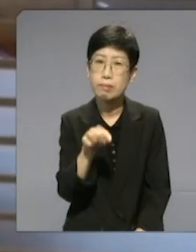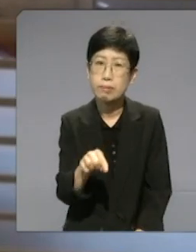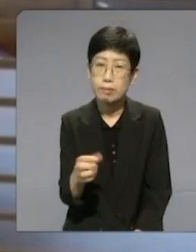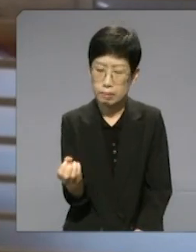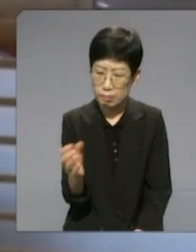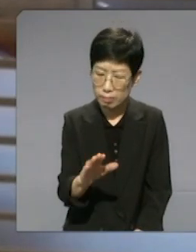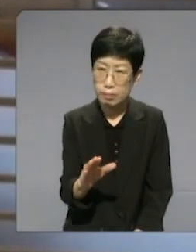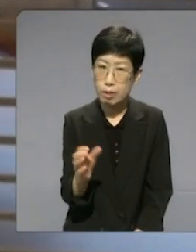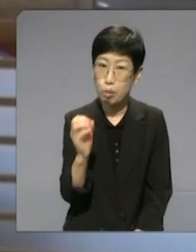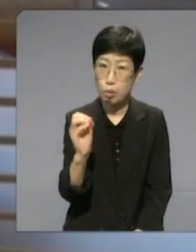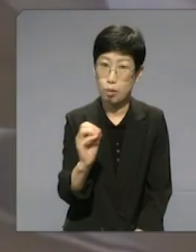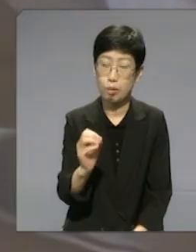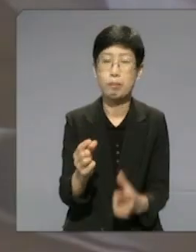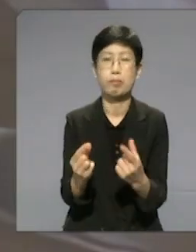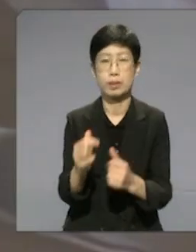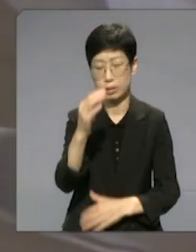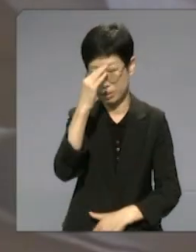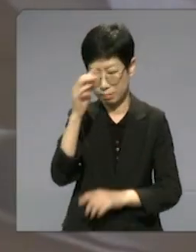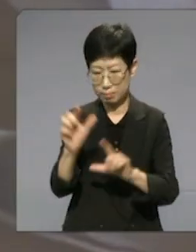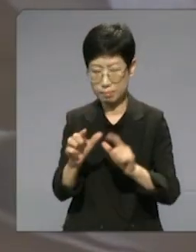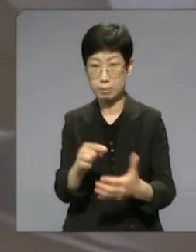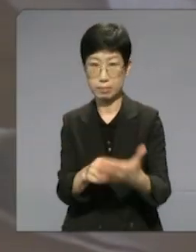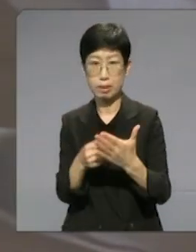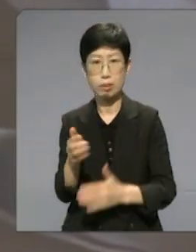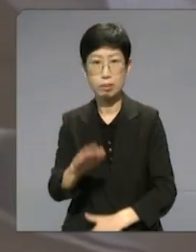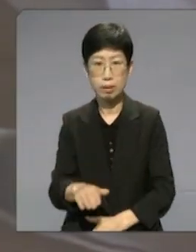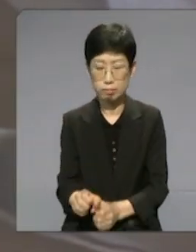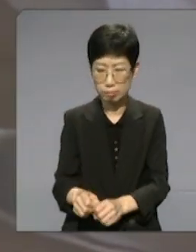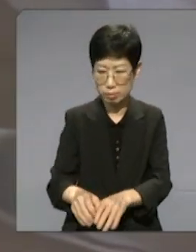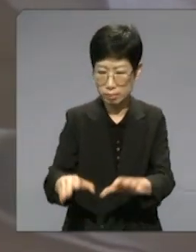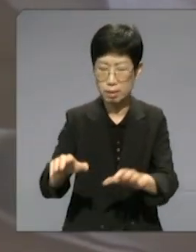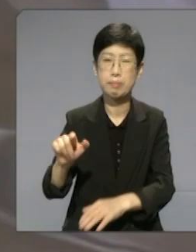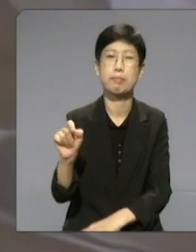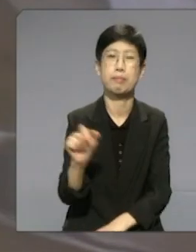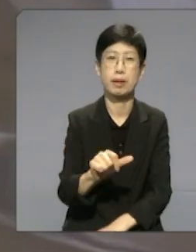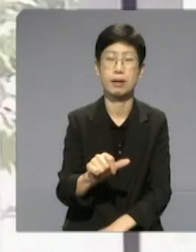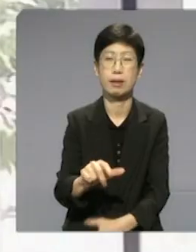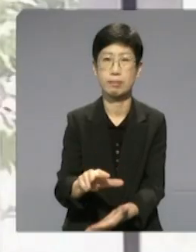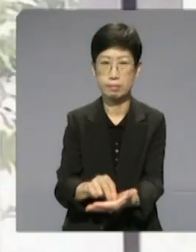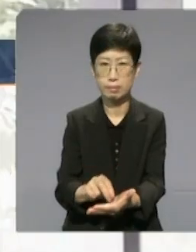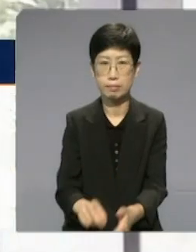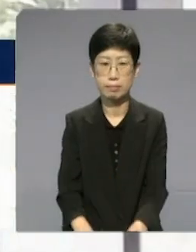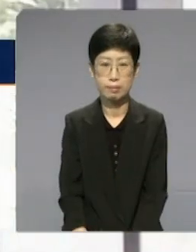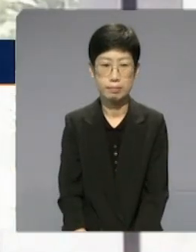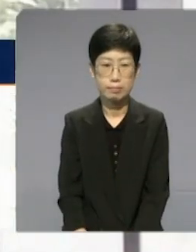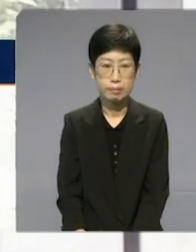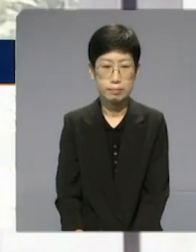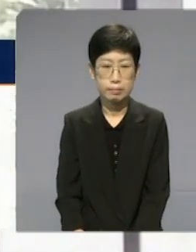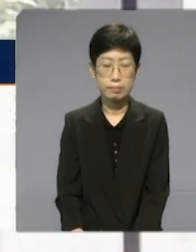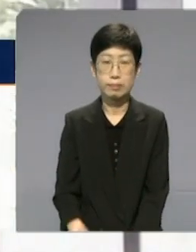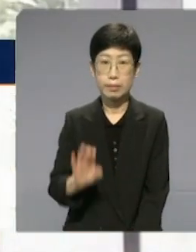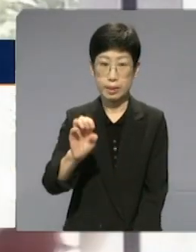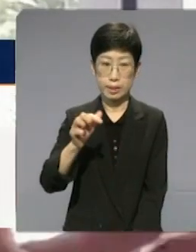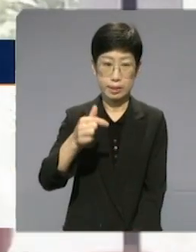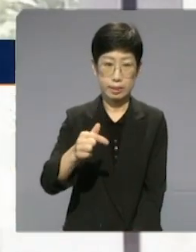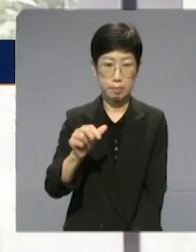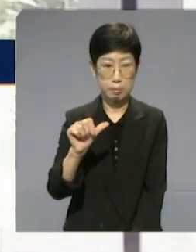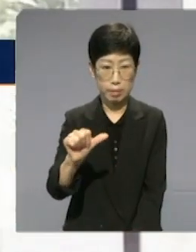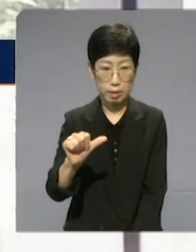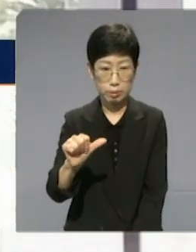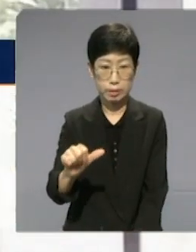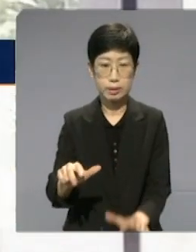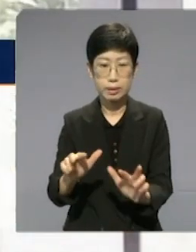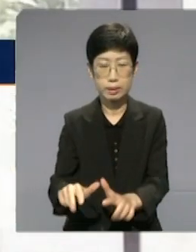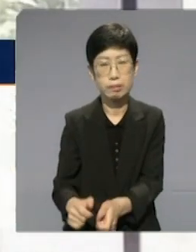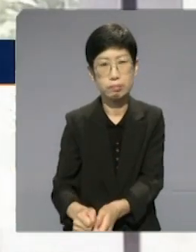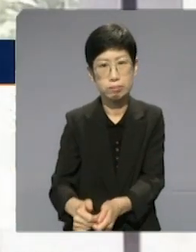오미크론과 비슷한 증상을 보이는데 확산세가 빠른 것이 특징입니다. For EG.5, we see that it has an